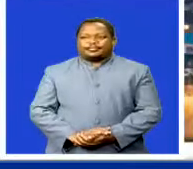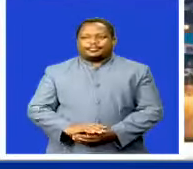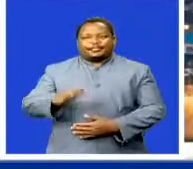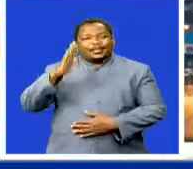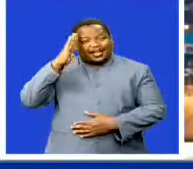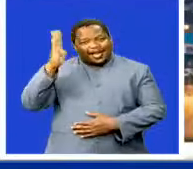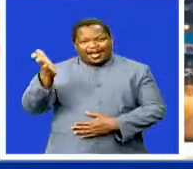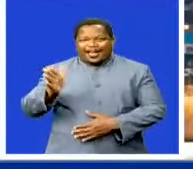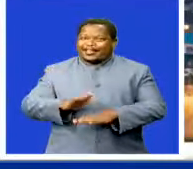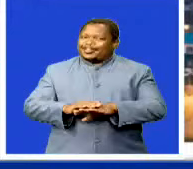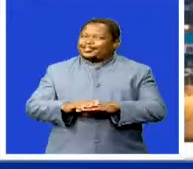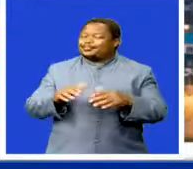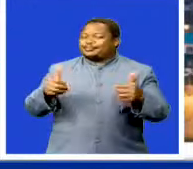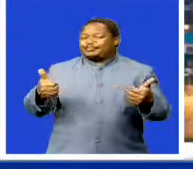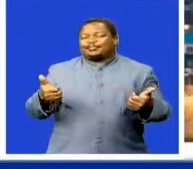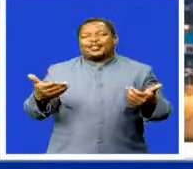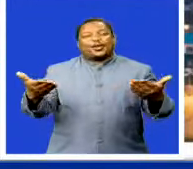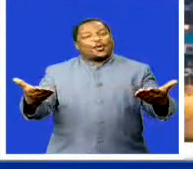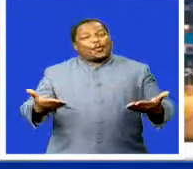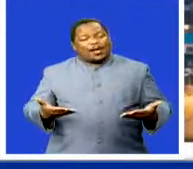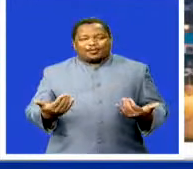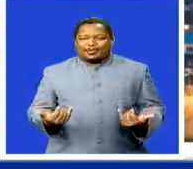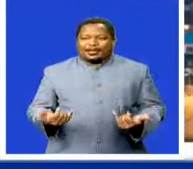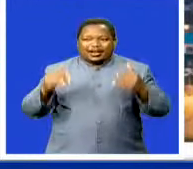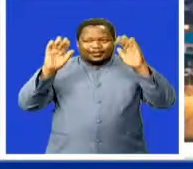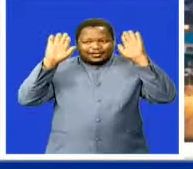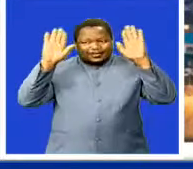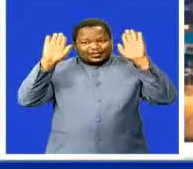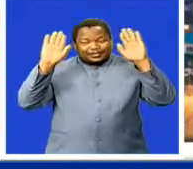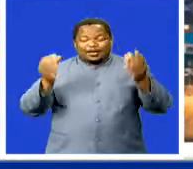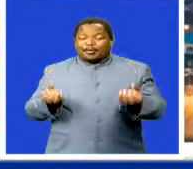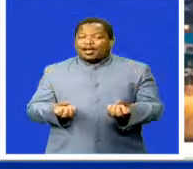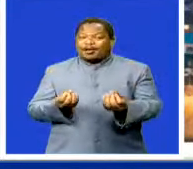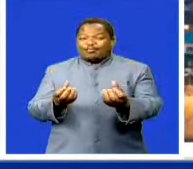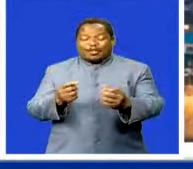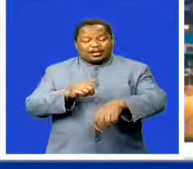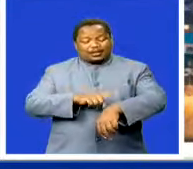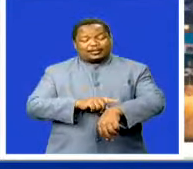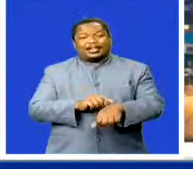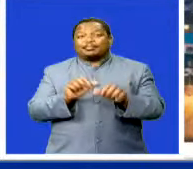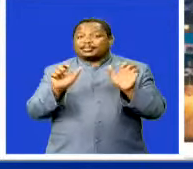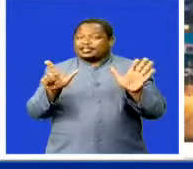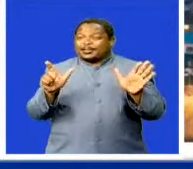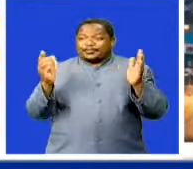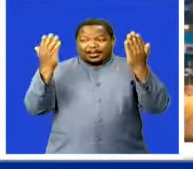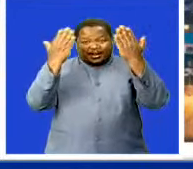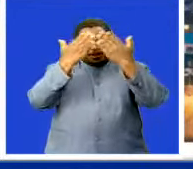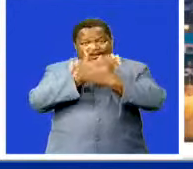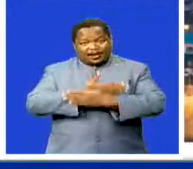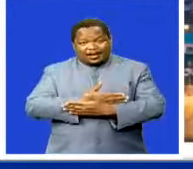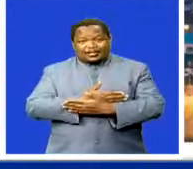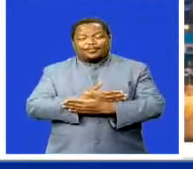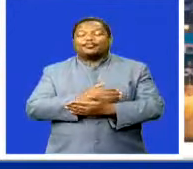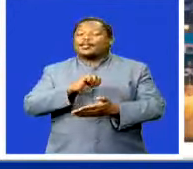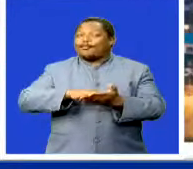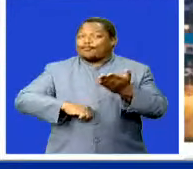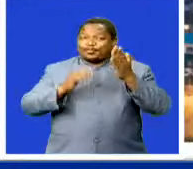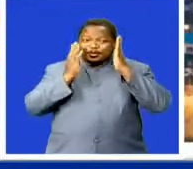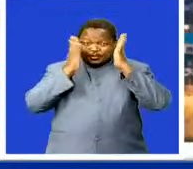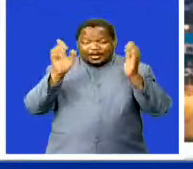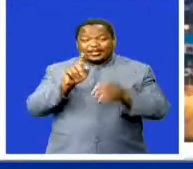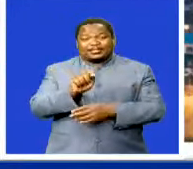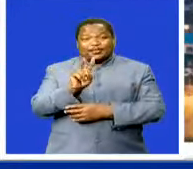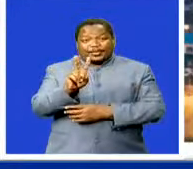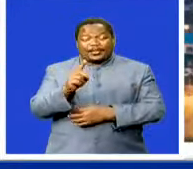Lishonile masatla mahle lishonile nebenkosi lenhle emokolani Tindzaba tensimbi yesikhombisa utethulwa umsawato uthombe eSwatini TV sibuko